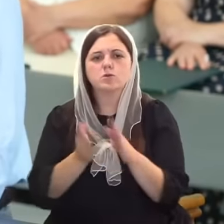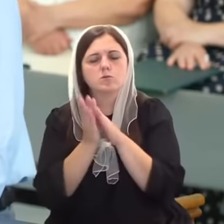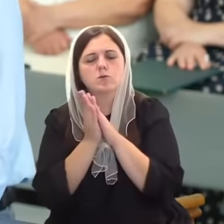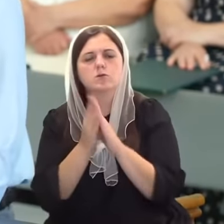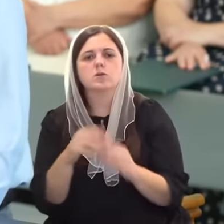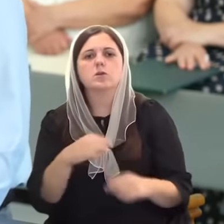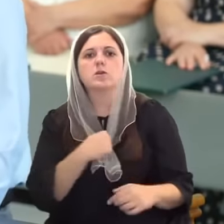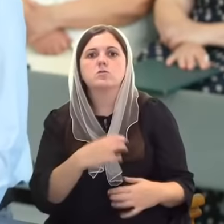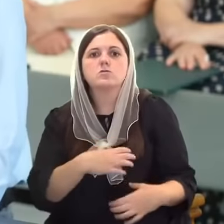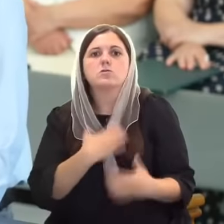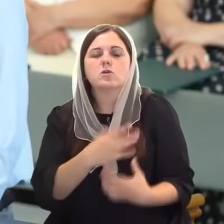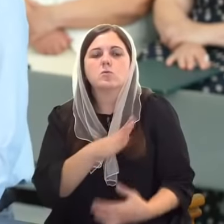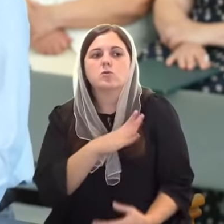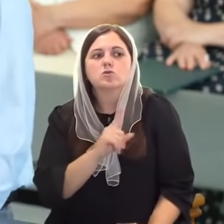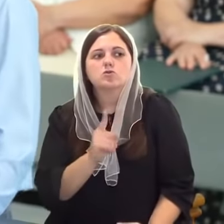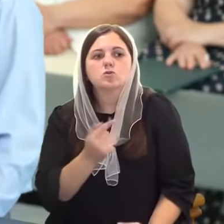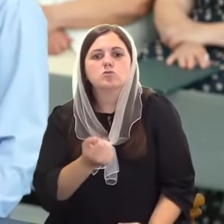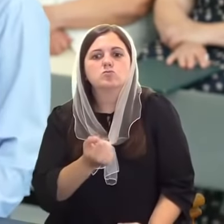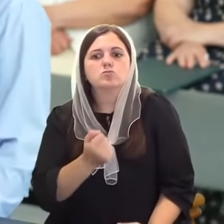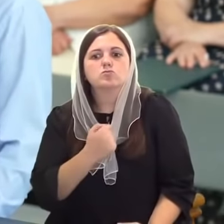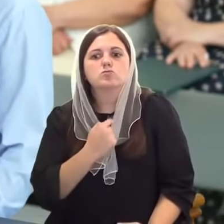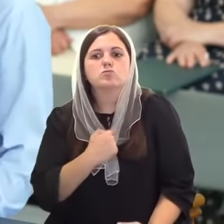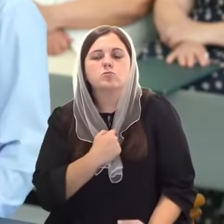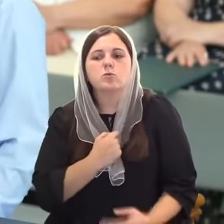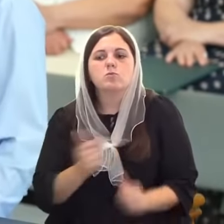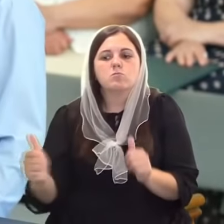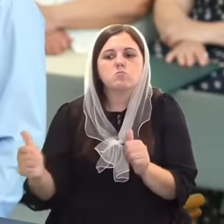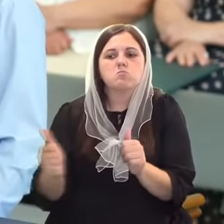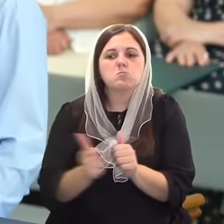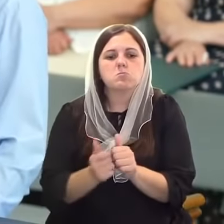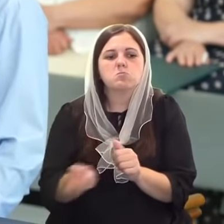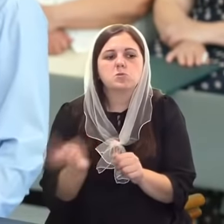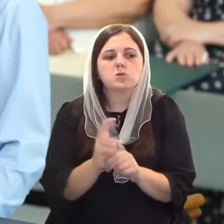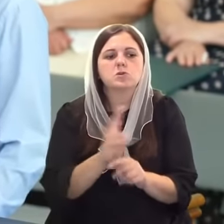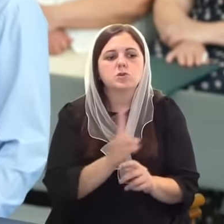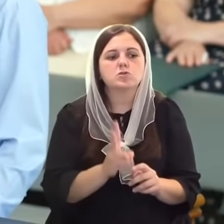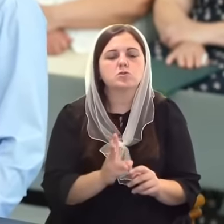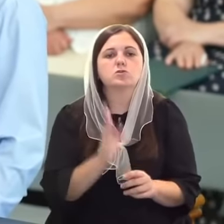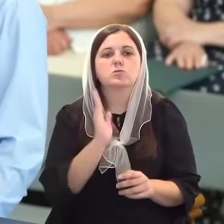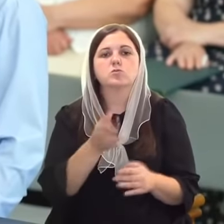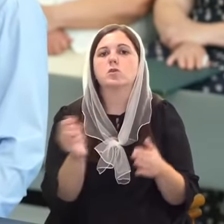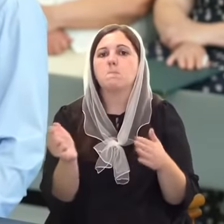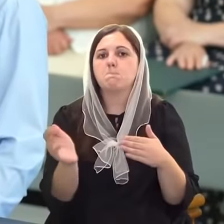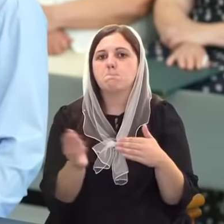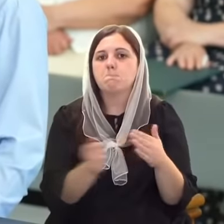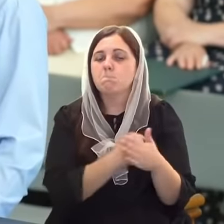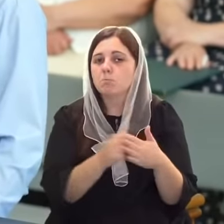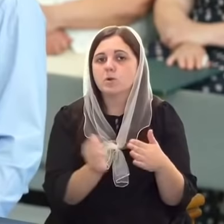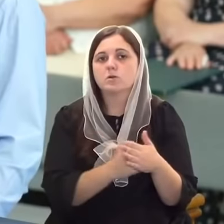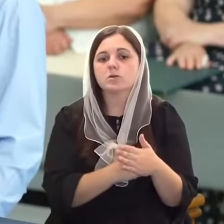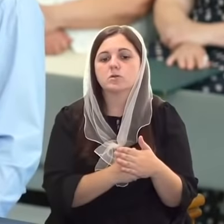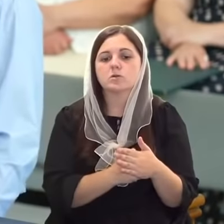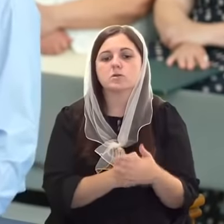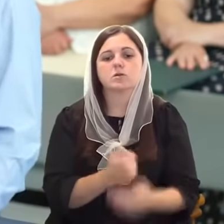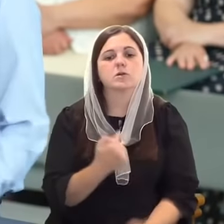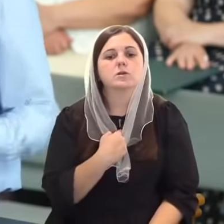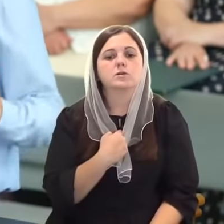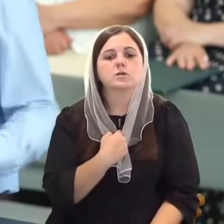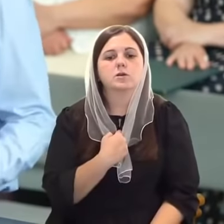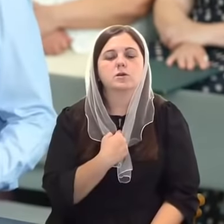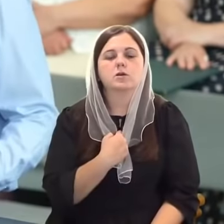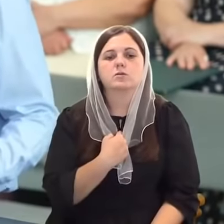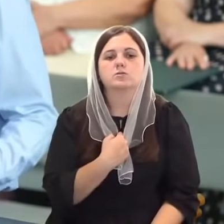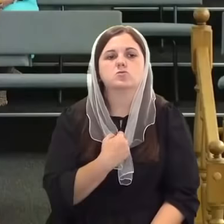страхом того, что ко мне кто-то подойдет из старшеклассников и ударит меня. Не раз было, когда я